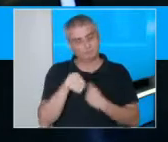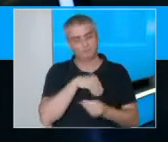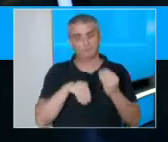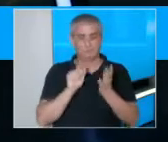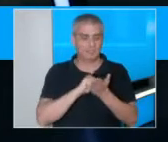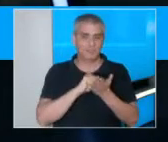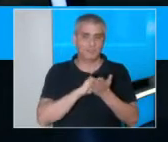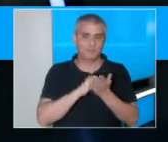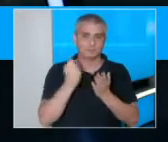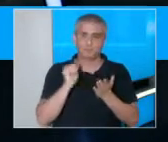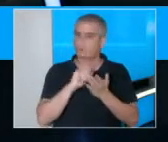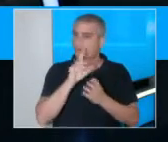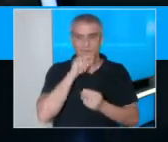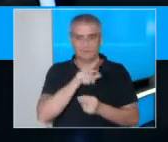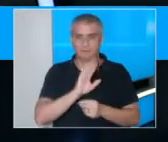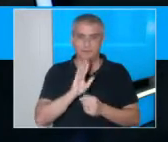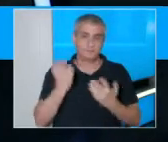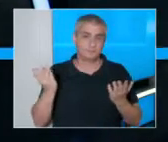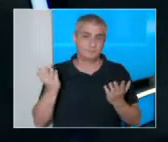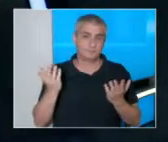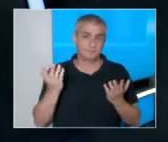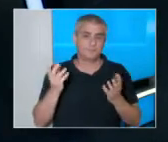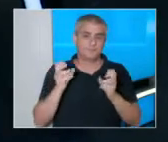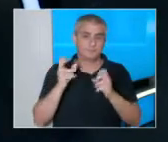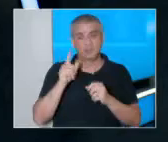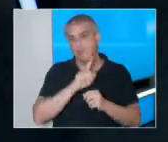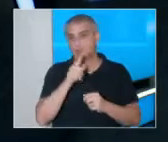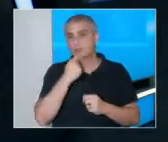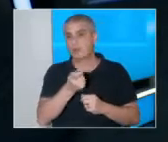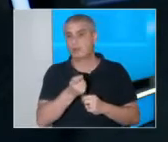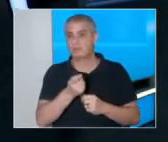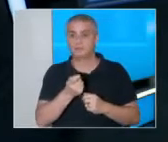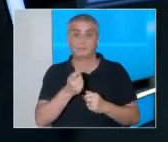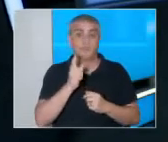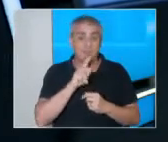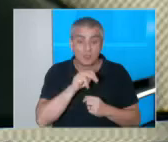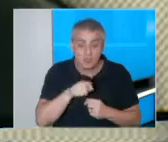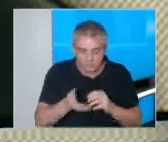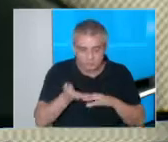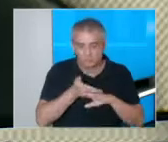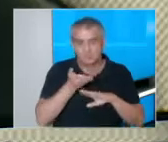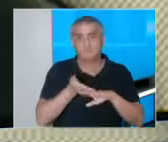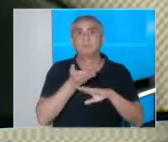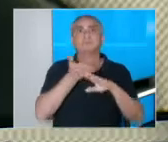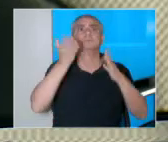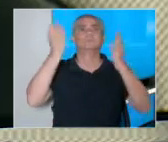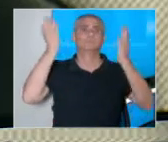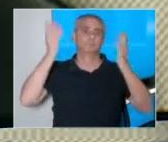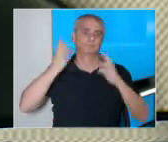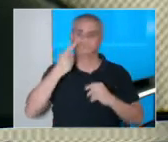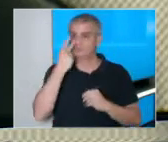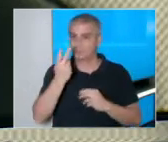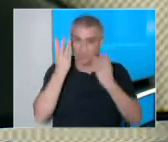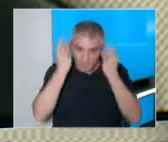עם היומונים, השבועונים לא עוסקים בזה, כן. ממילא תחנות הרדיו יכולות אסור להם להזכיר את הנושאים האלה, הנושאים צפים, והם צפים ברמה כזאת, שאתה